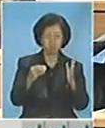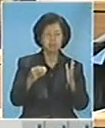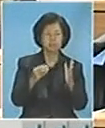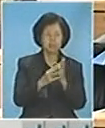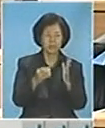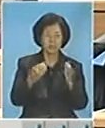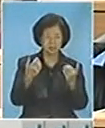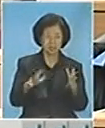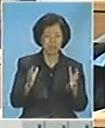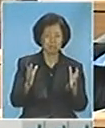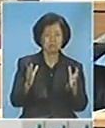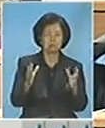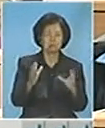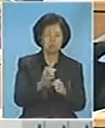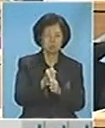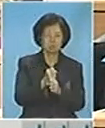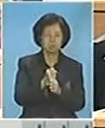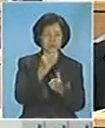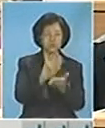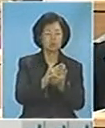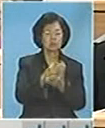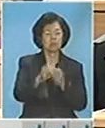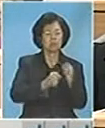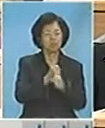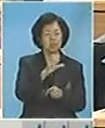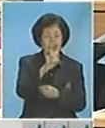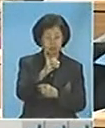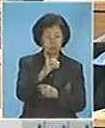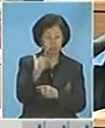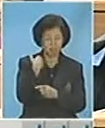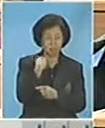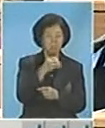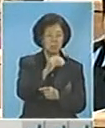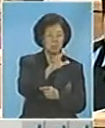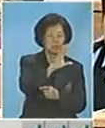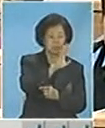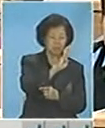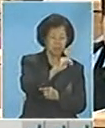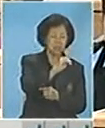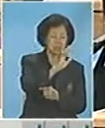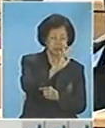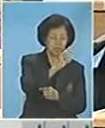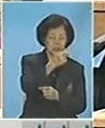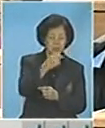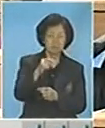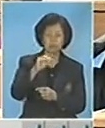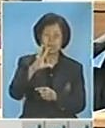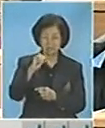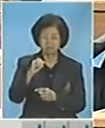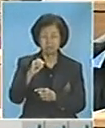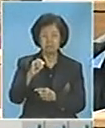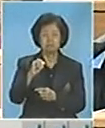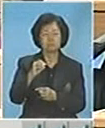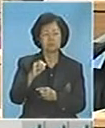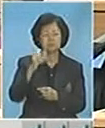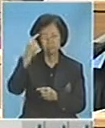งักตั้งแต่ปี2550เท่านั้นคือมีตั้งแต่ช่วง2547ถึง2550ก็ไม่ทราบเหตุผ